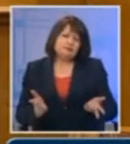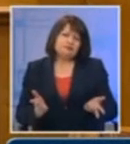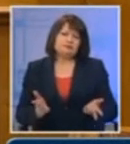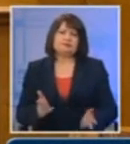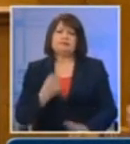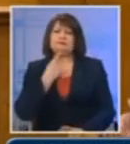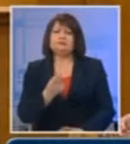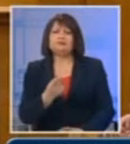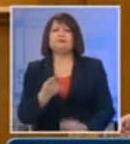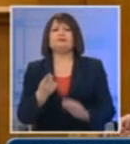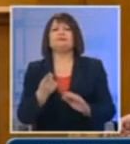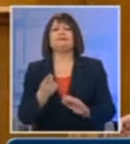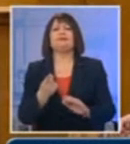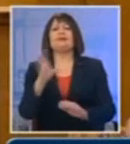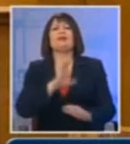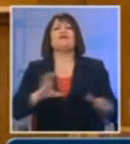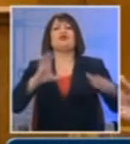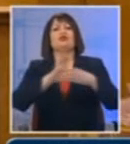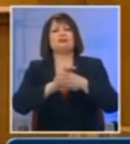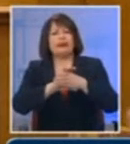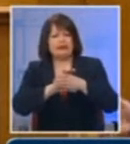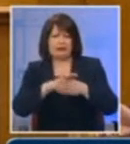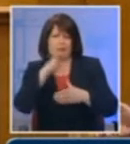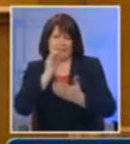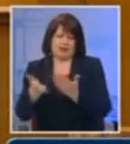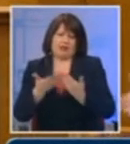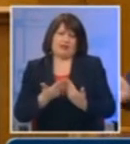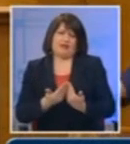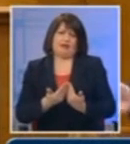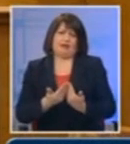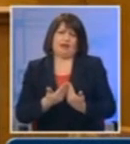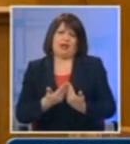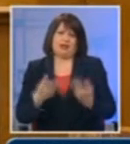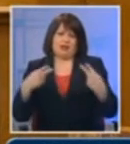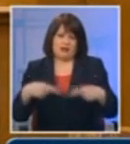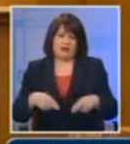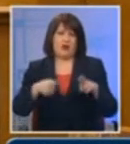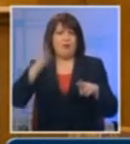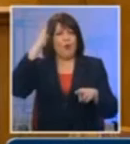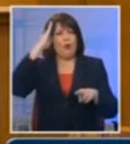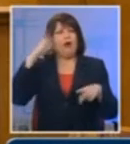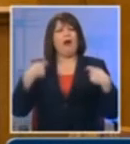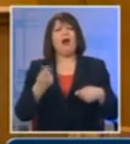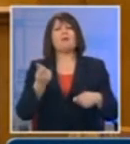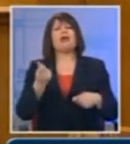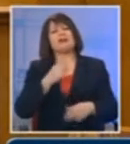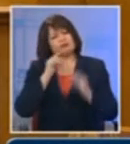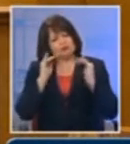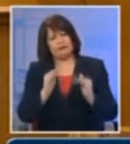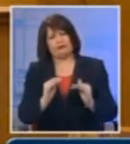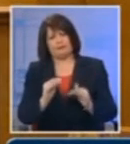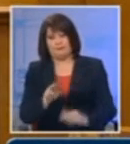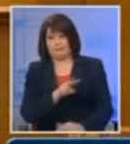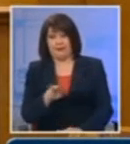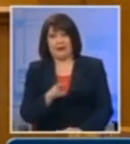της λυκοσυμμαχίας της Ευρωπαϊκής Ένωσης και του καπιταλιστικού δρόμου ανάπτυξης. Αλίμονο. Στον αντίποδα και των δύο αυτών